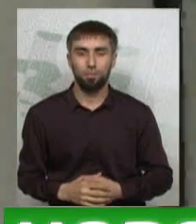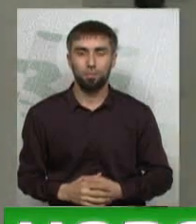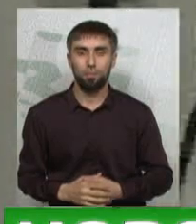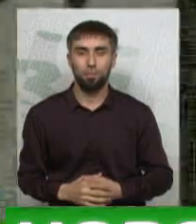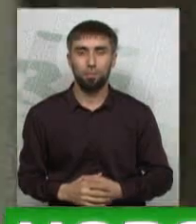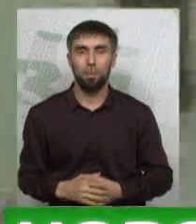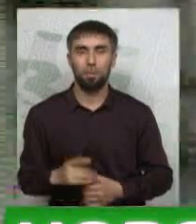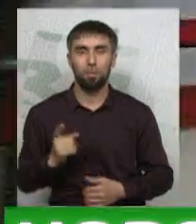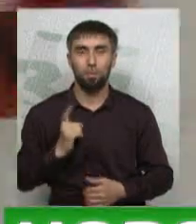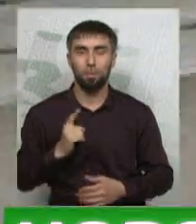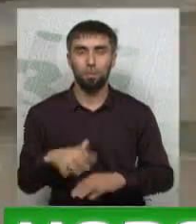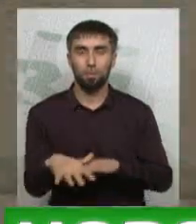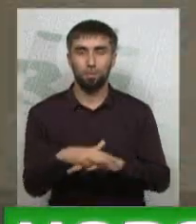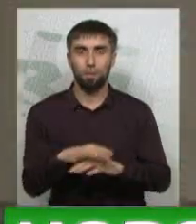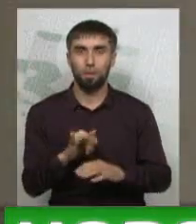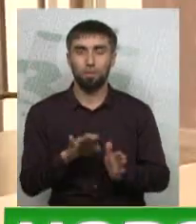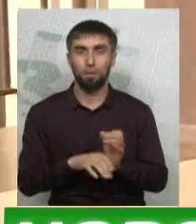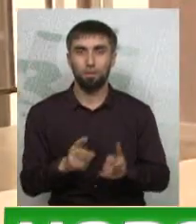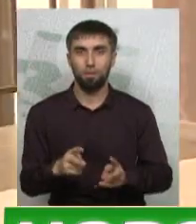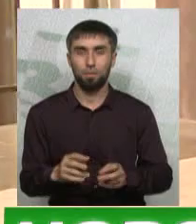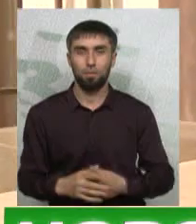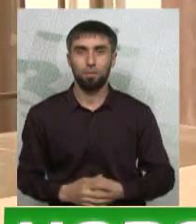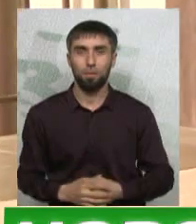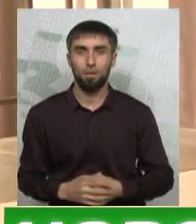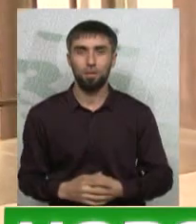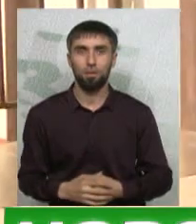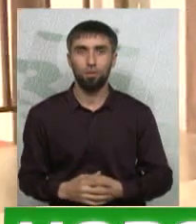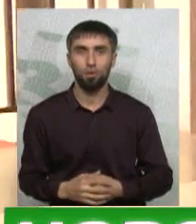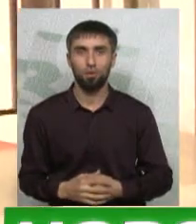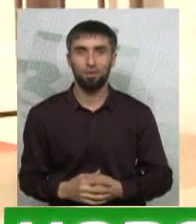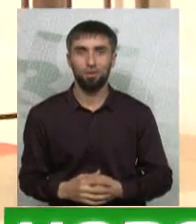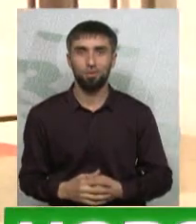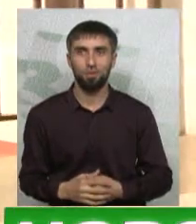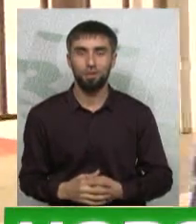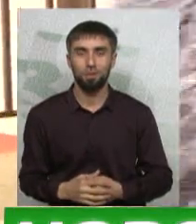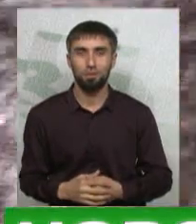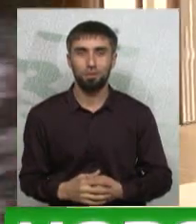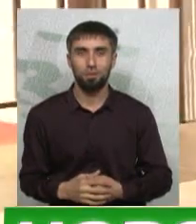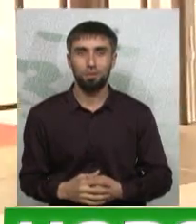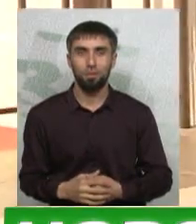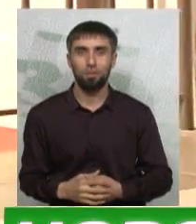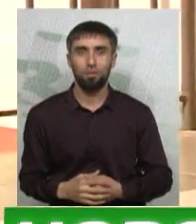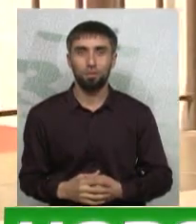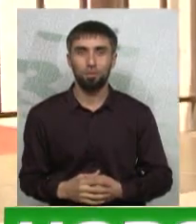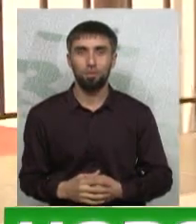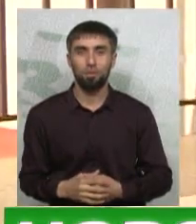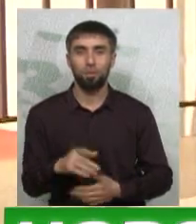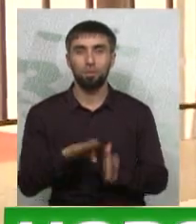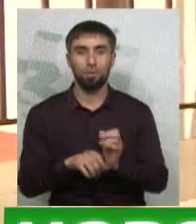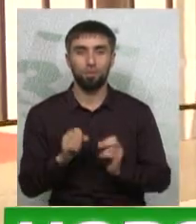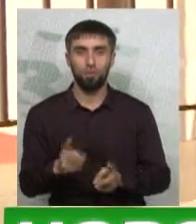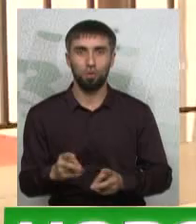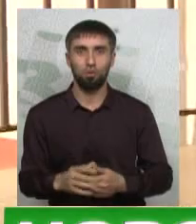Охрана общественного порядка и безопасности, важных государственных объектов, борьба с терроризмом и экстремизмом, обеспечение безопасности